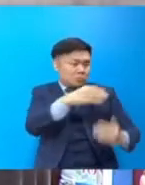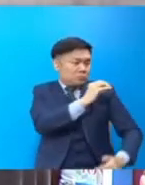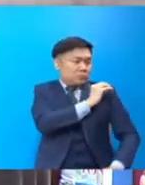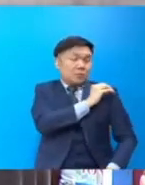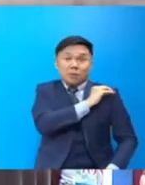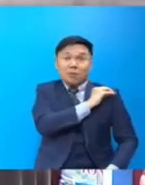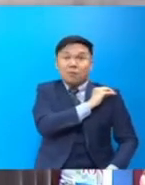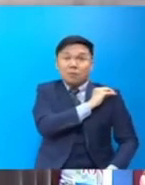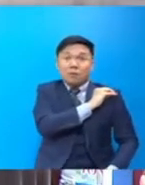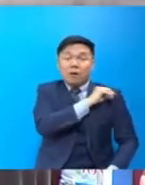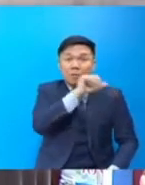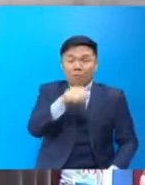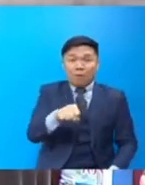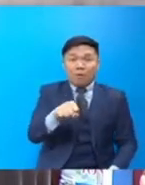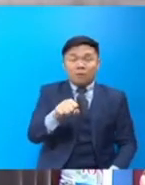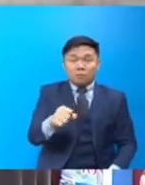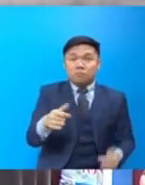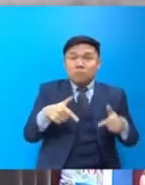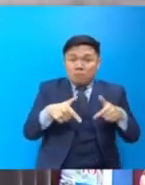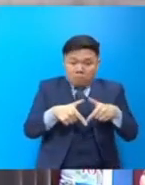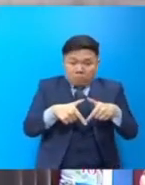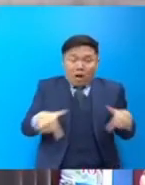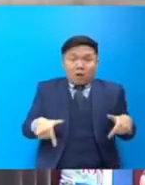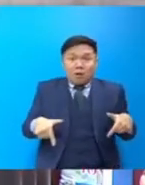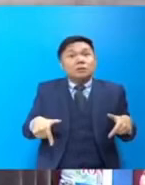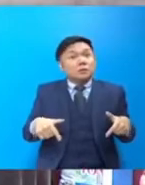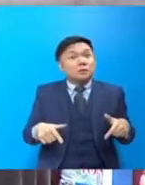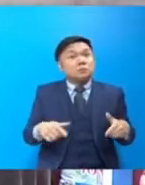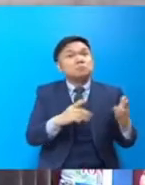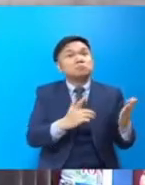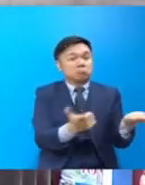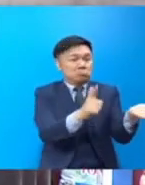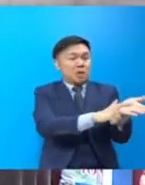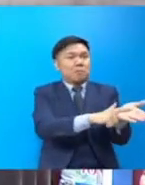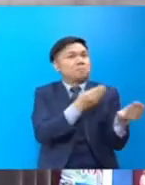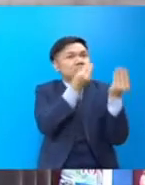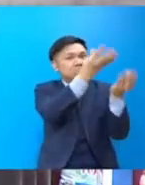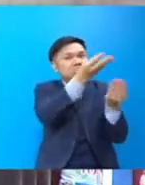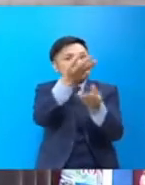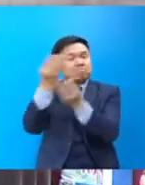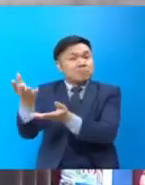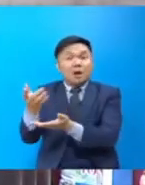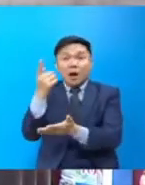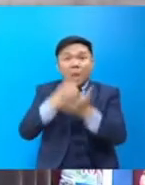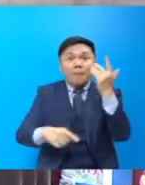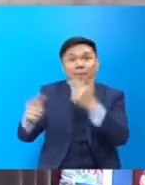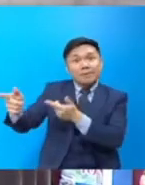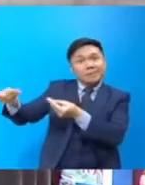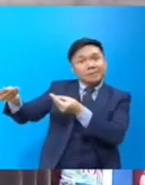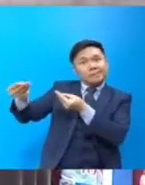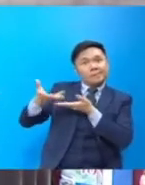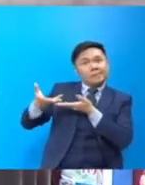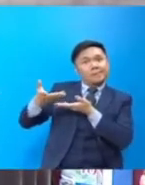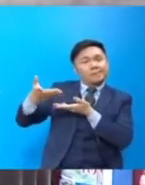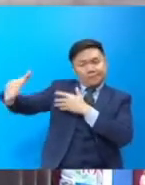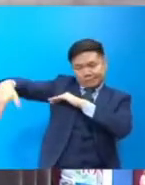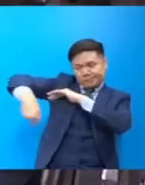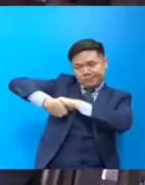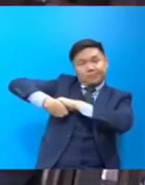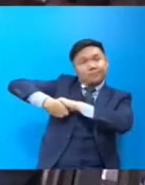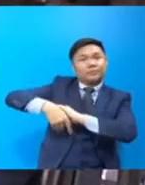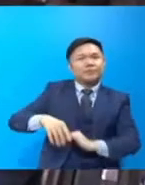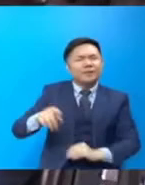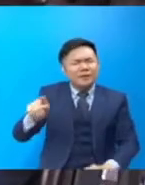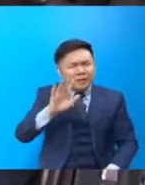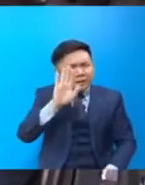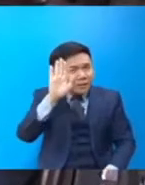terlibat boleh bertindak berani dengan melakukan apa juga lucu apa aku coba yang bawah menawarkan Mohon